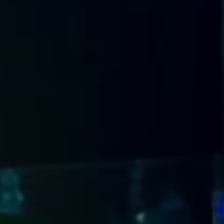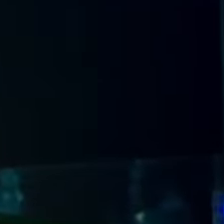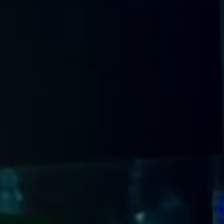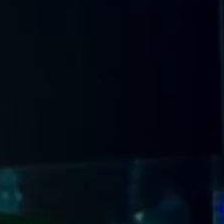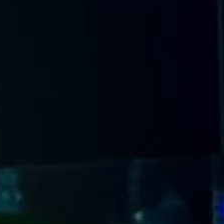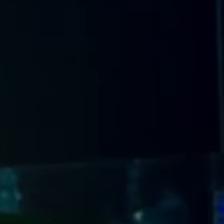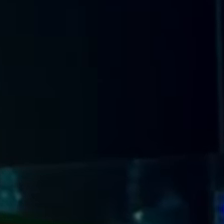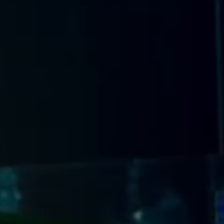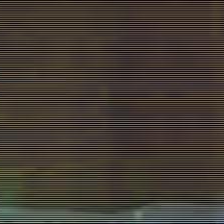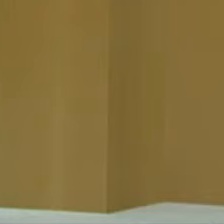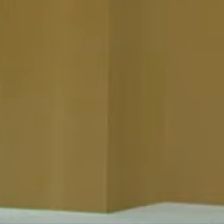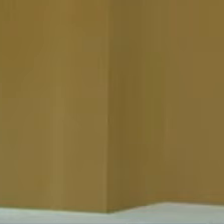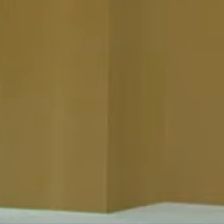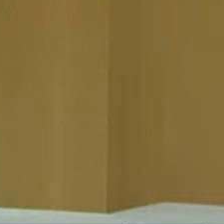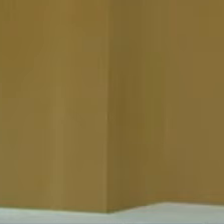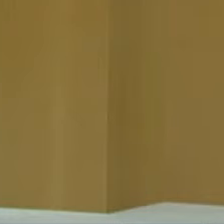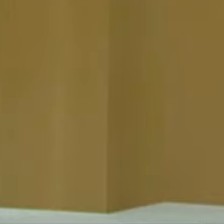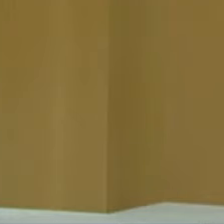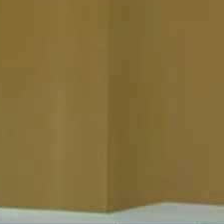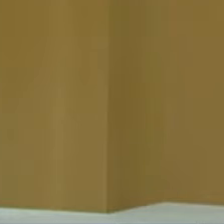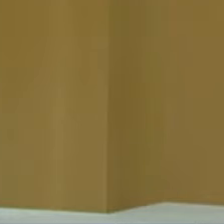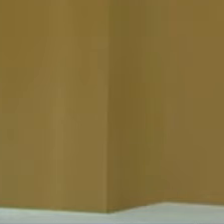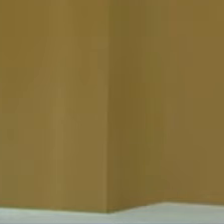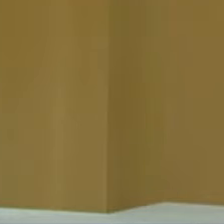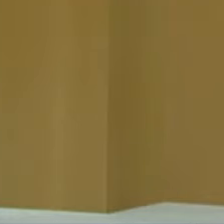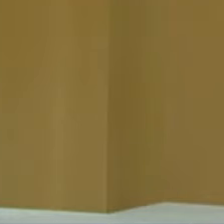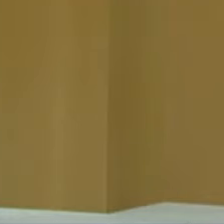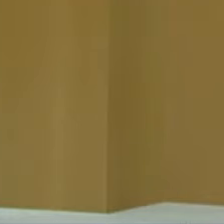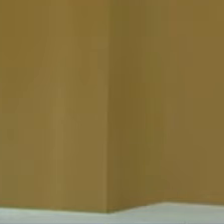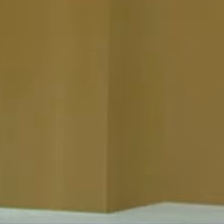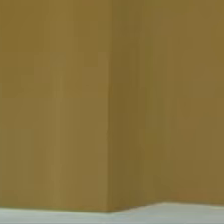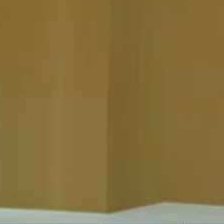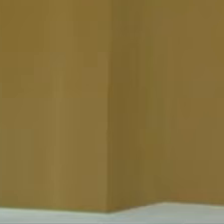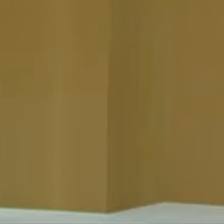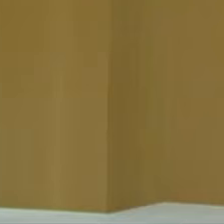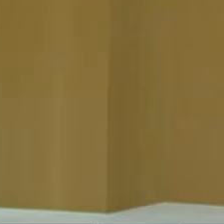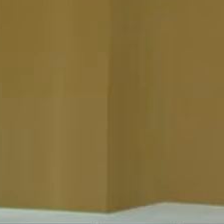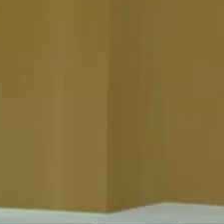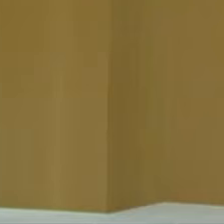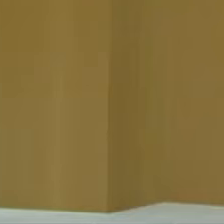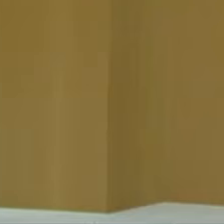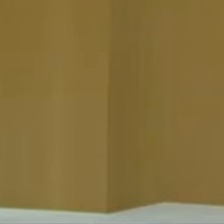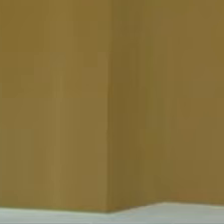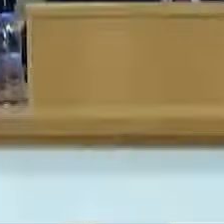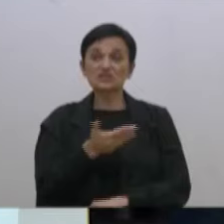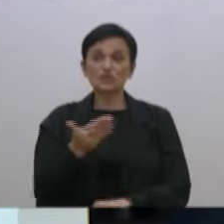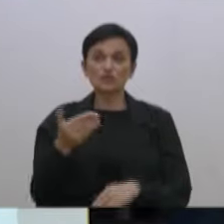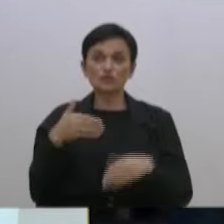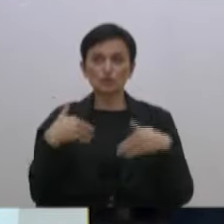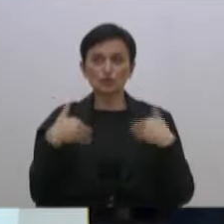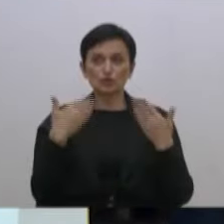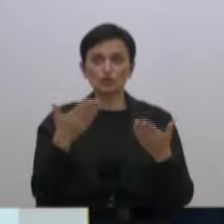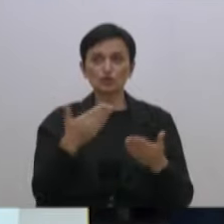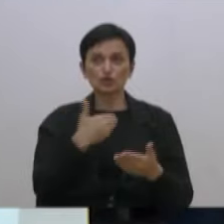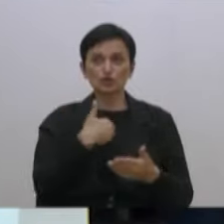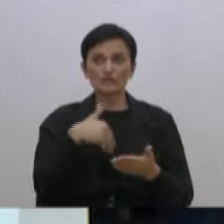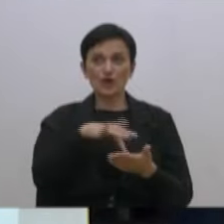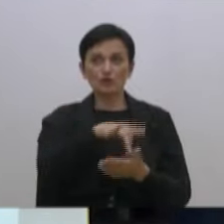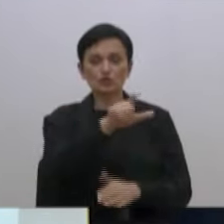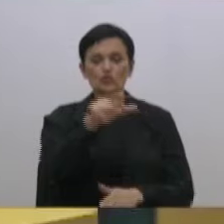ჩვენ ისე უბრუნდებით პირდაპირ ეთერში, უბრუნდებით პარლამენტს, სადაც უმრავლესობის დებატები იწყება, რომელსაც პირდაპირ ეთერში გთავაზობთ. მოსალმები ჩვენს